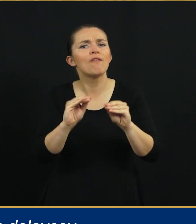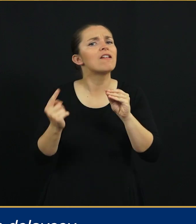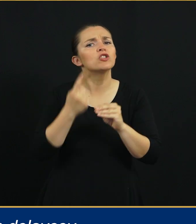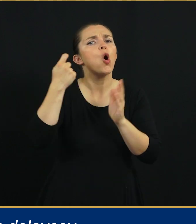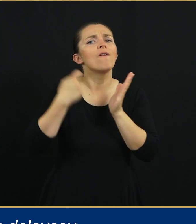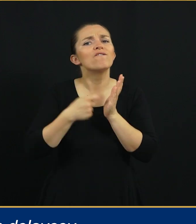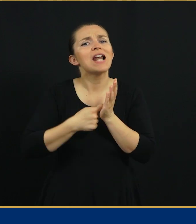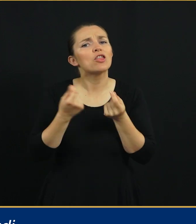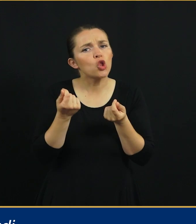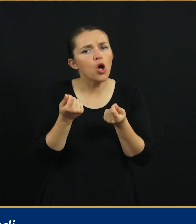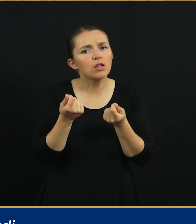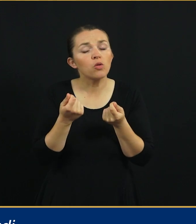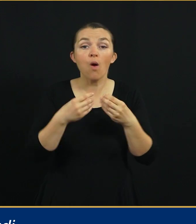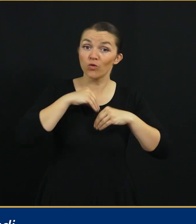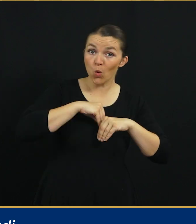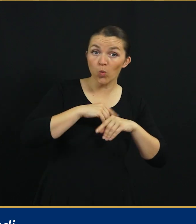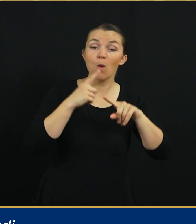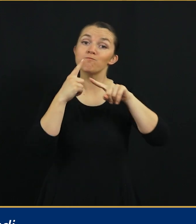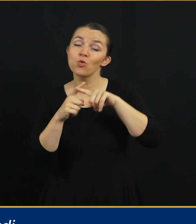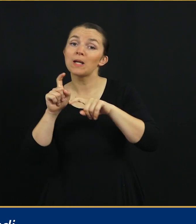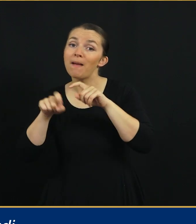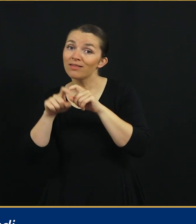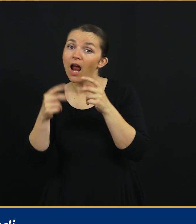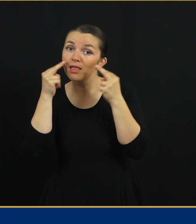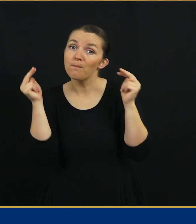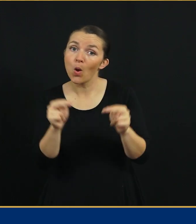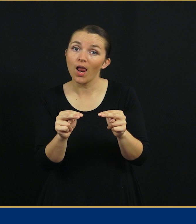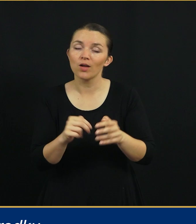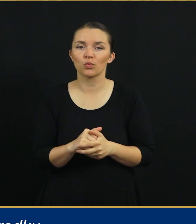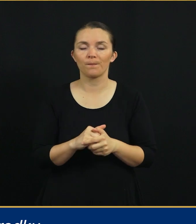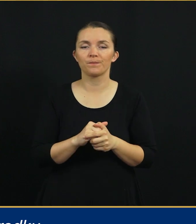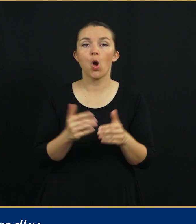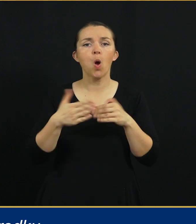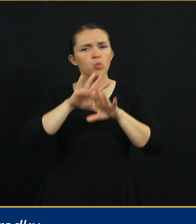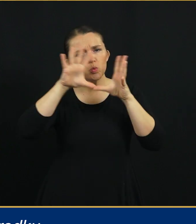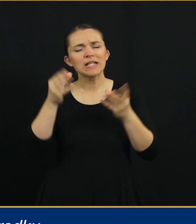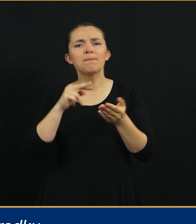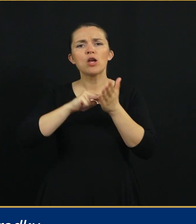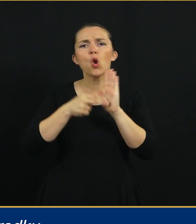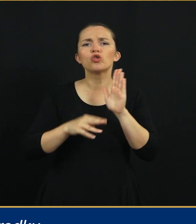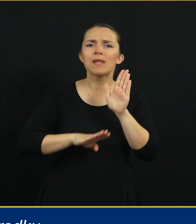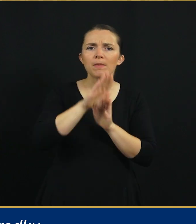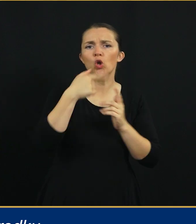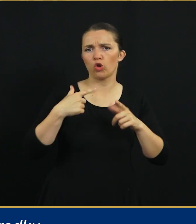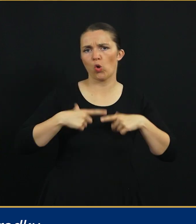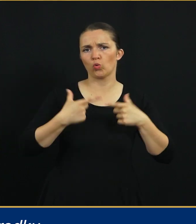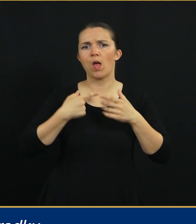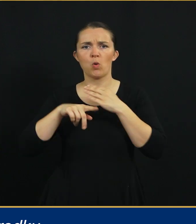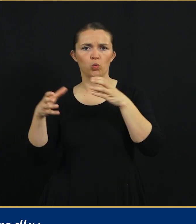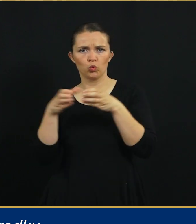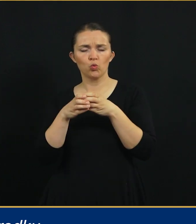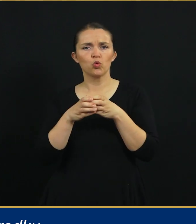visoko ovrednoteno, tako v duhovnem kot tudi v materialnem pogledu. Ob vsem tehnološkem napredku, ki ga doživljamo v